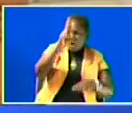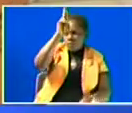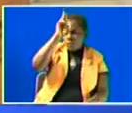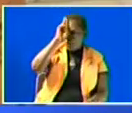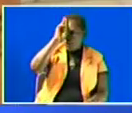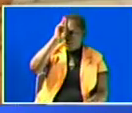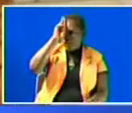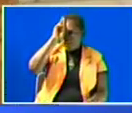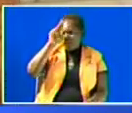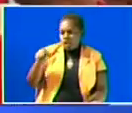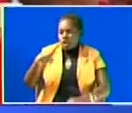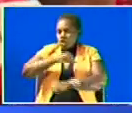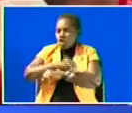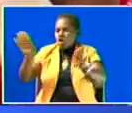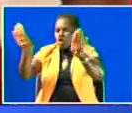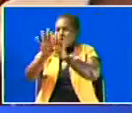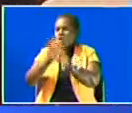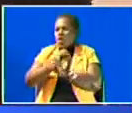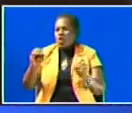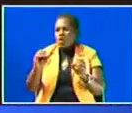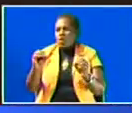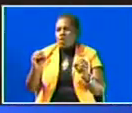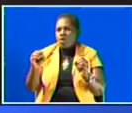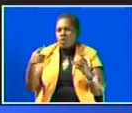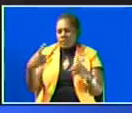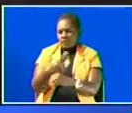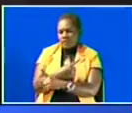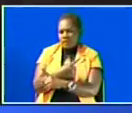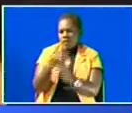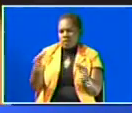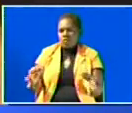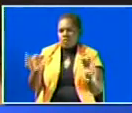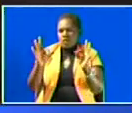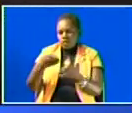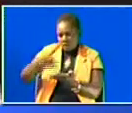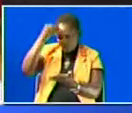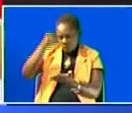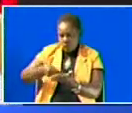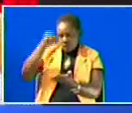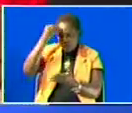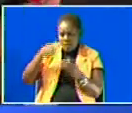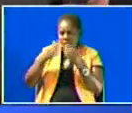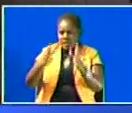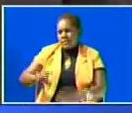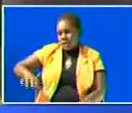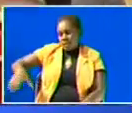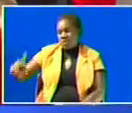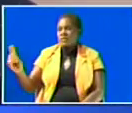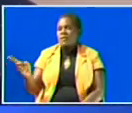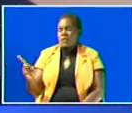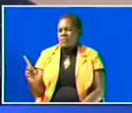shule hatufungi. Kinyume na matarajio ya wengi, maafisa kutoka Wizara ya Elimu na uongozi wa kaunti ya